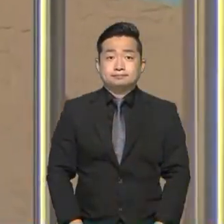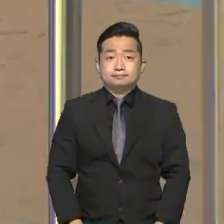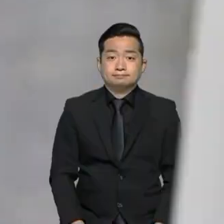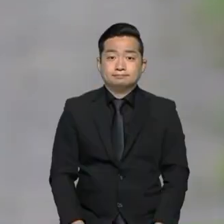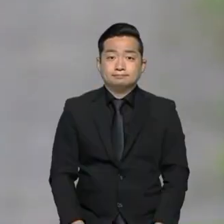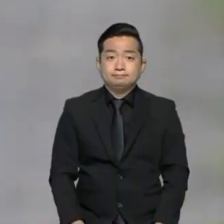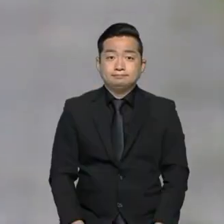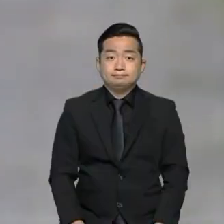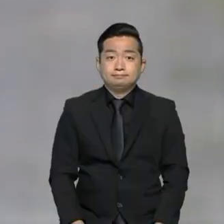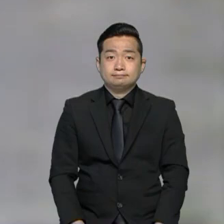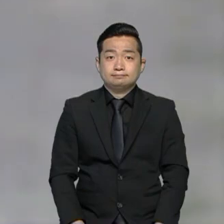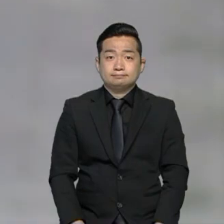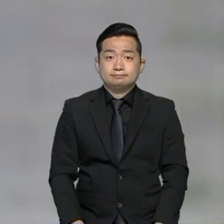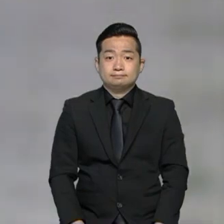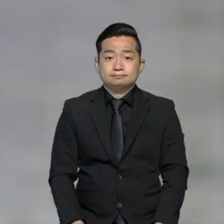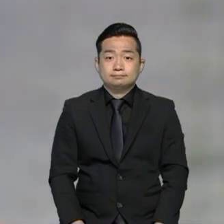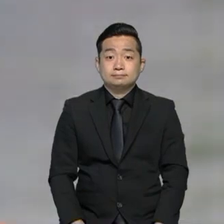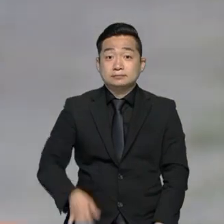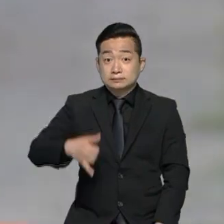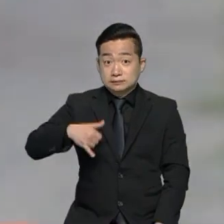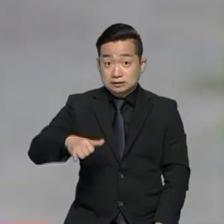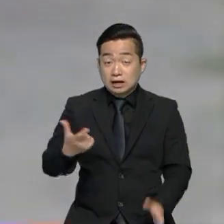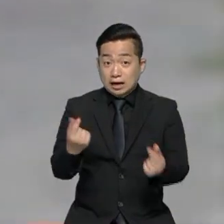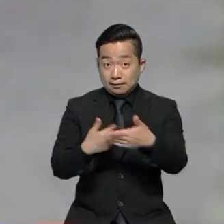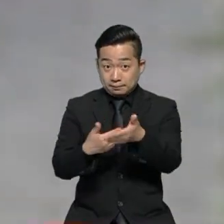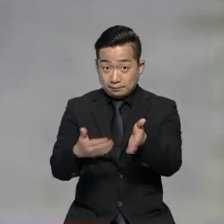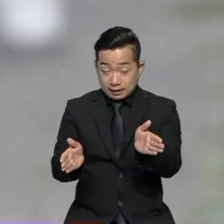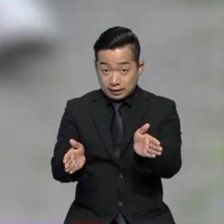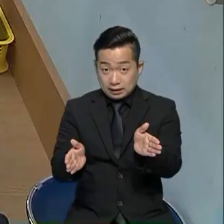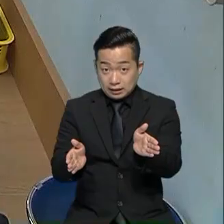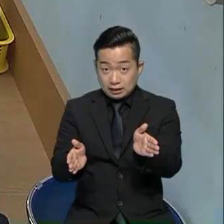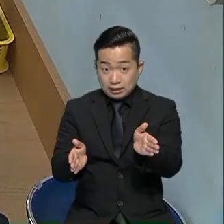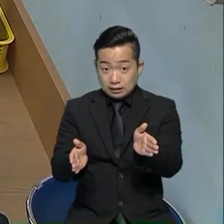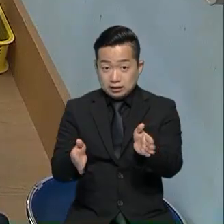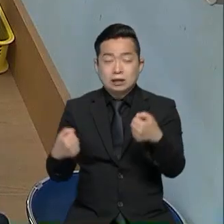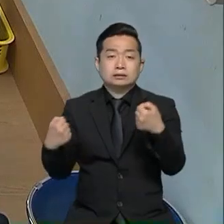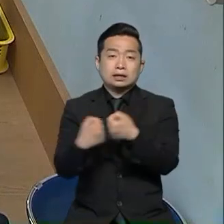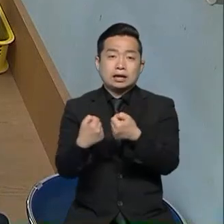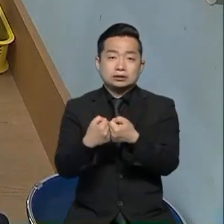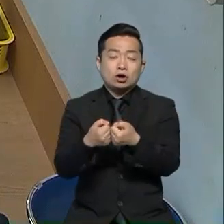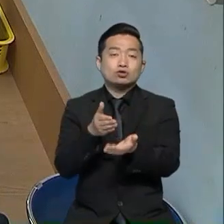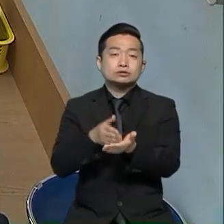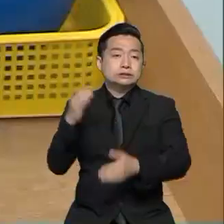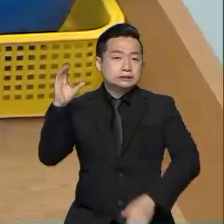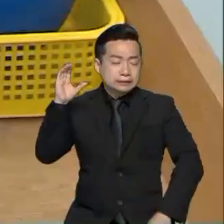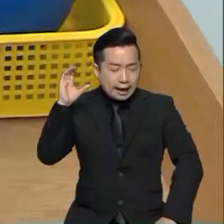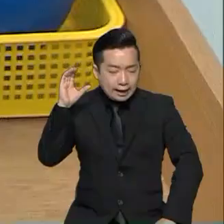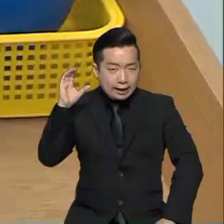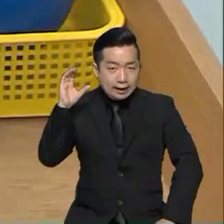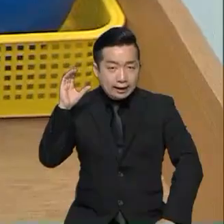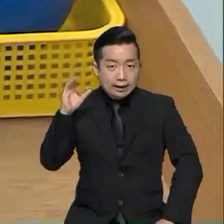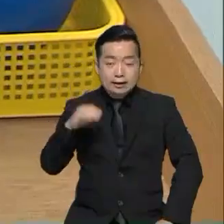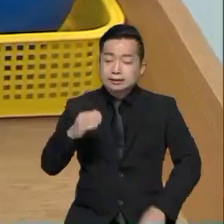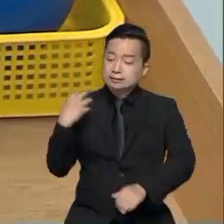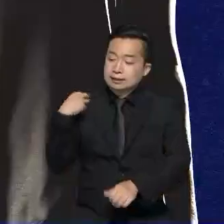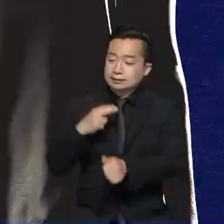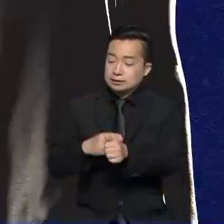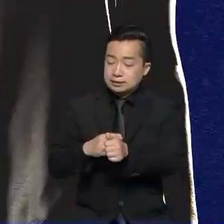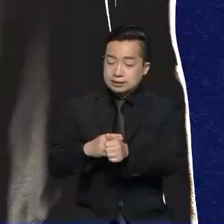심호섭입니다. 자녀가 같은 반 친구와 다퉜다는 소식을 듣고 담임 교사에게 항의하는 한 초등학교